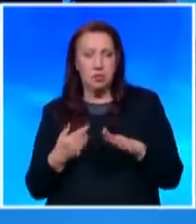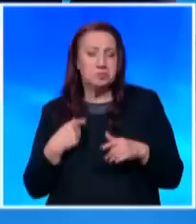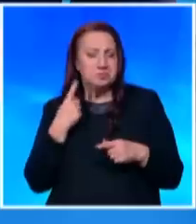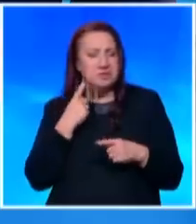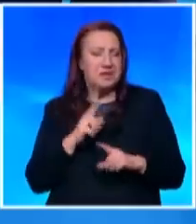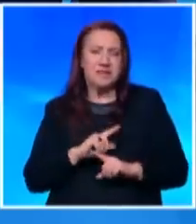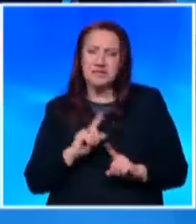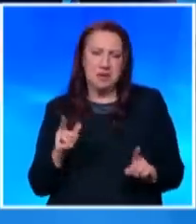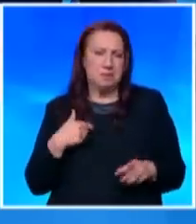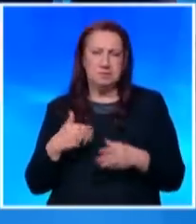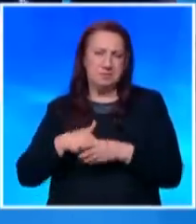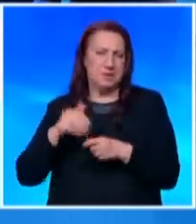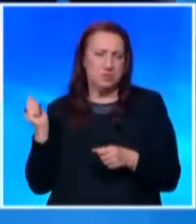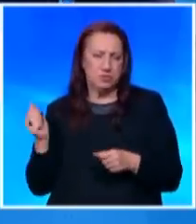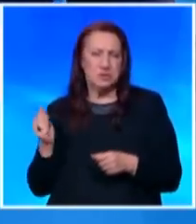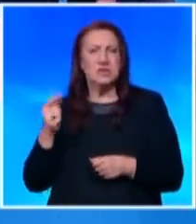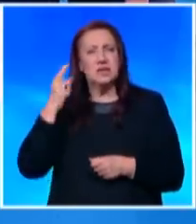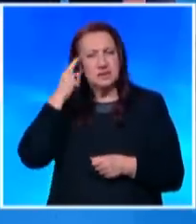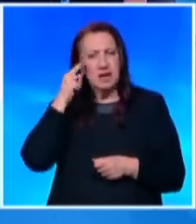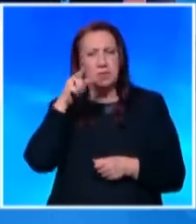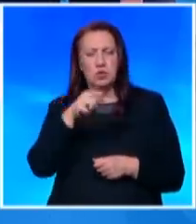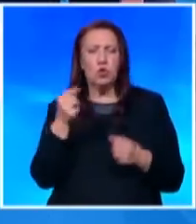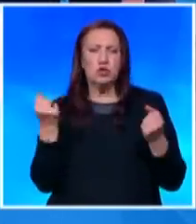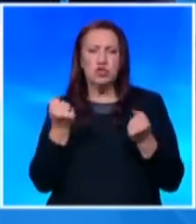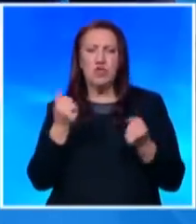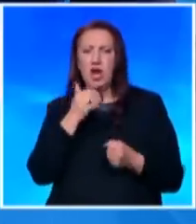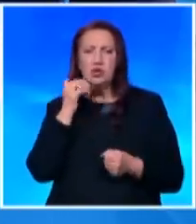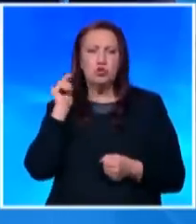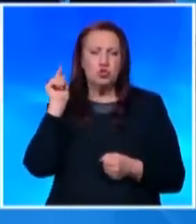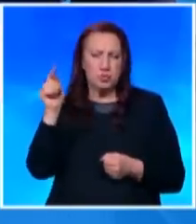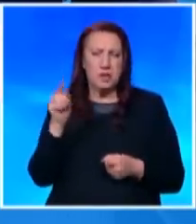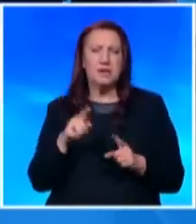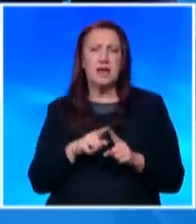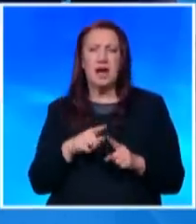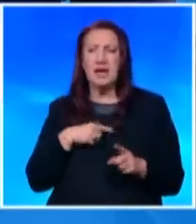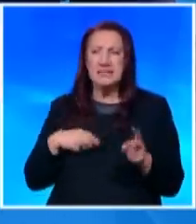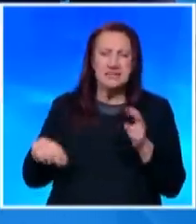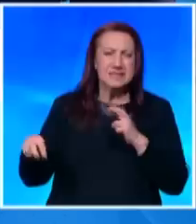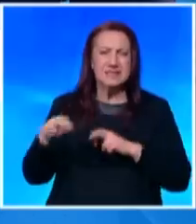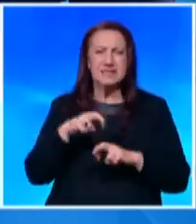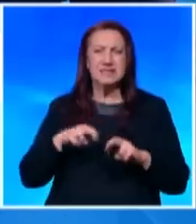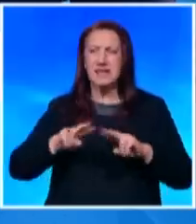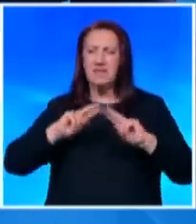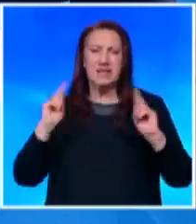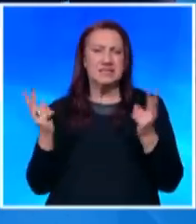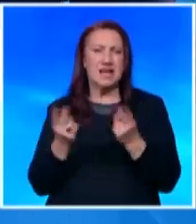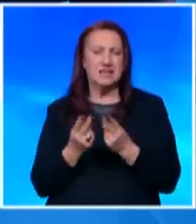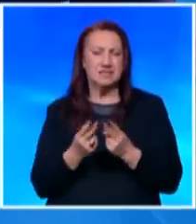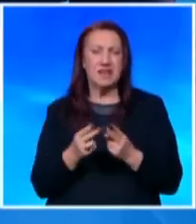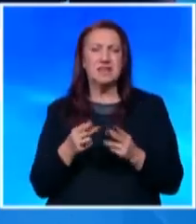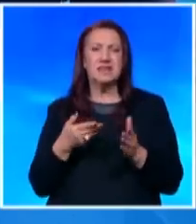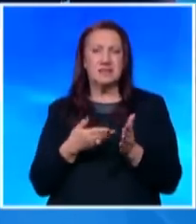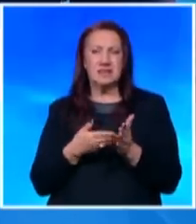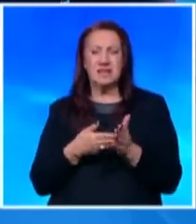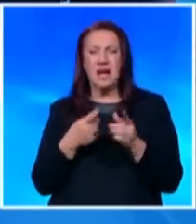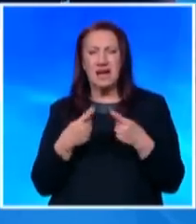до настоящия момент знам, че живееше в чужбина и беше издирван от Интерпол за различни престъпления. Тоест това, че живее в